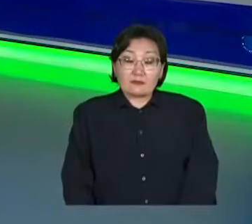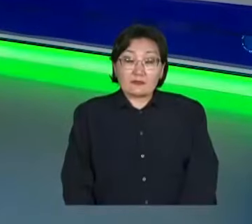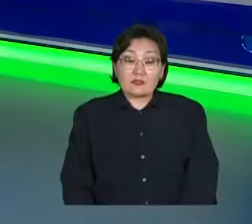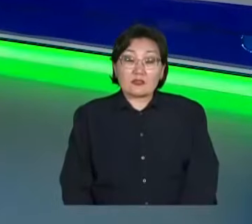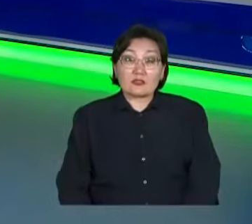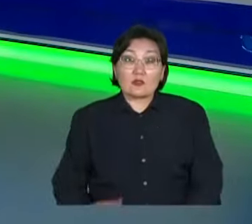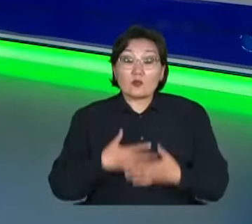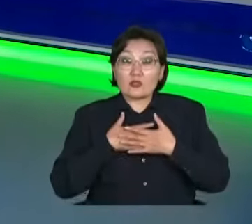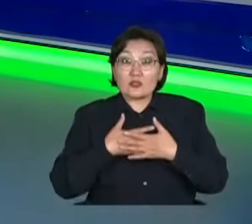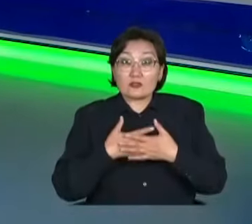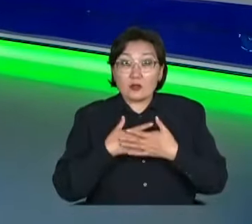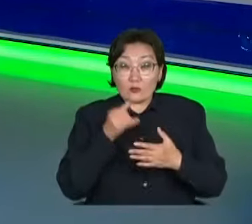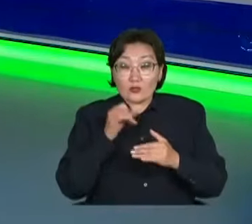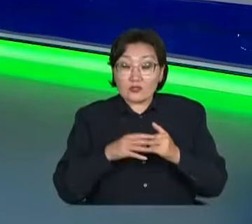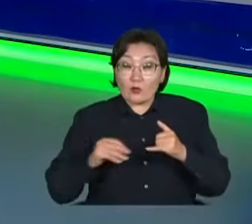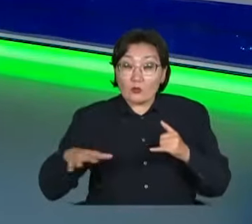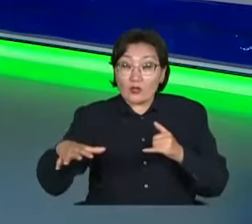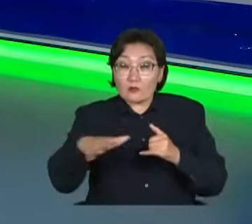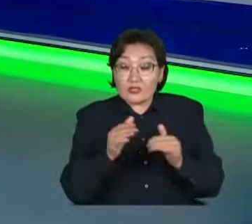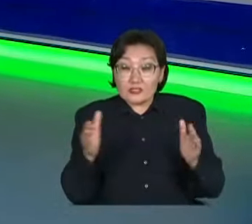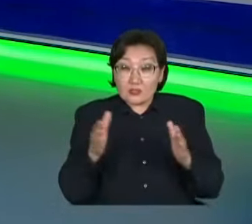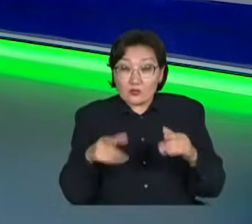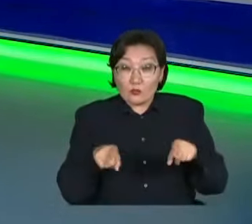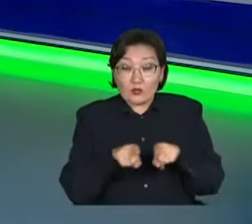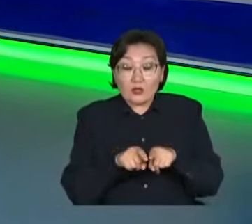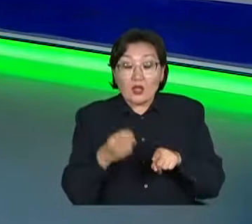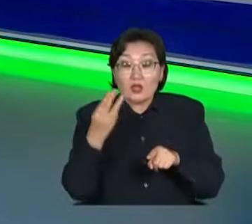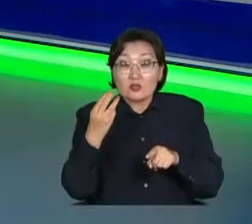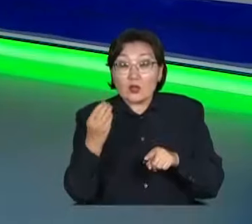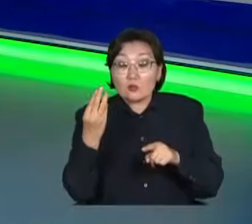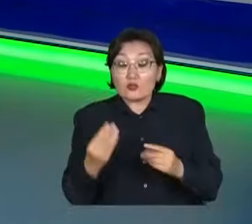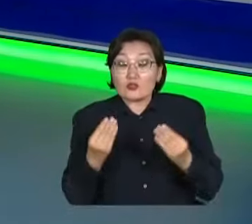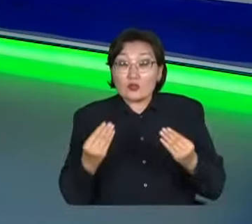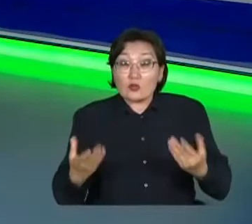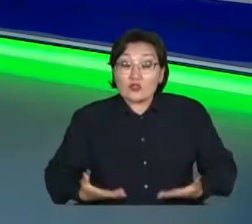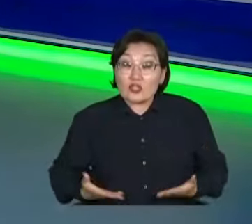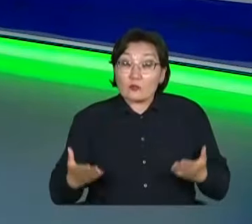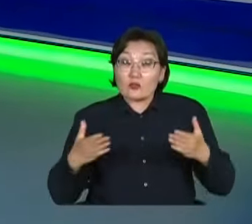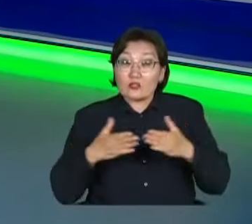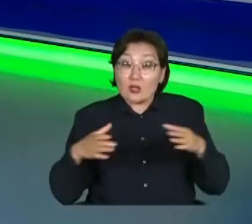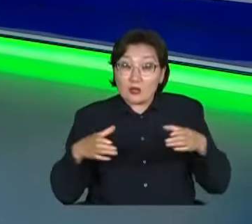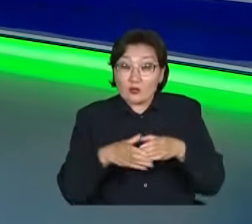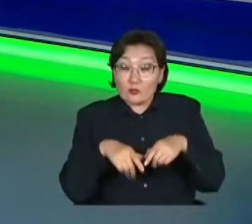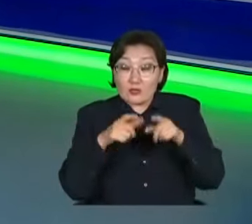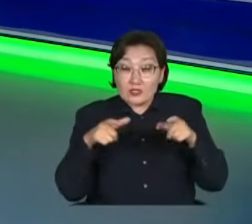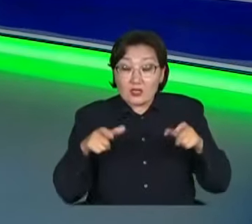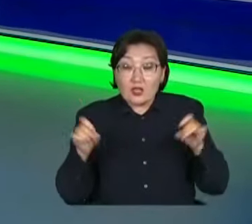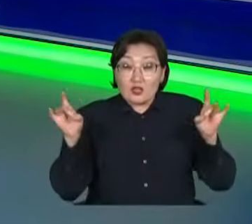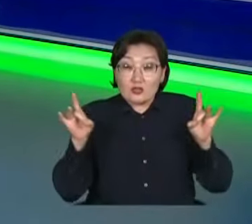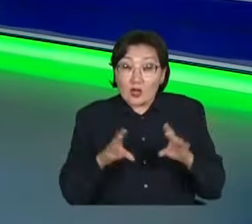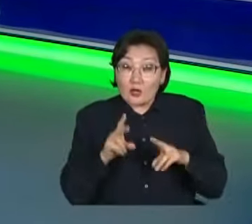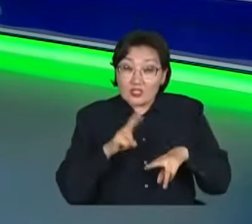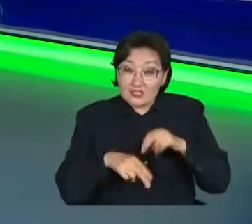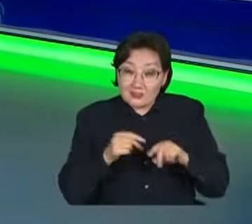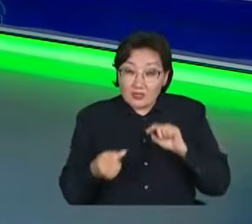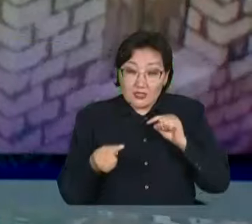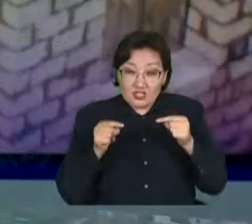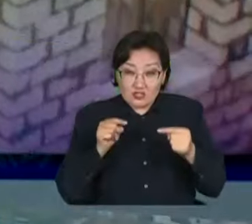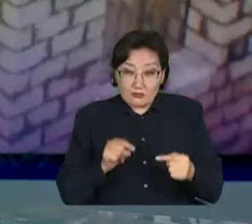Тынысымыз тарылып, аумағымыз азайды. Осылай деген Ақтаудағы элиталық тұрғын үй кешенінің азаматтары дәмхана құрылысына